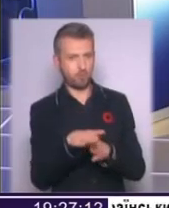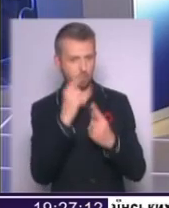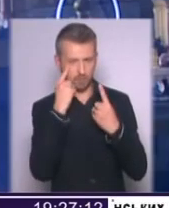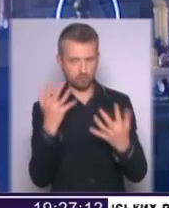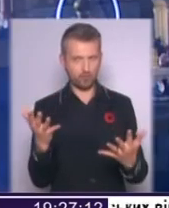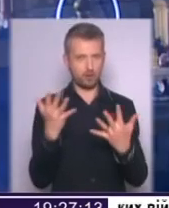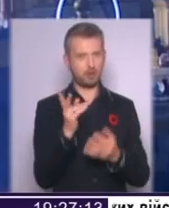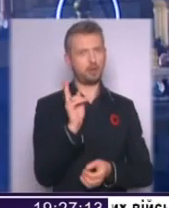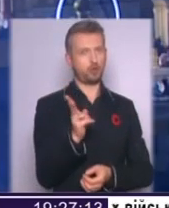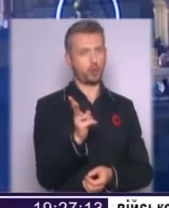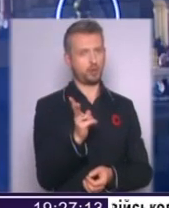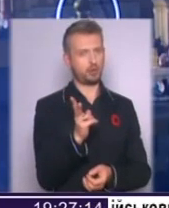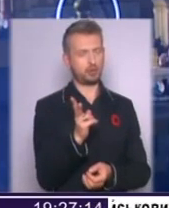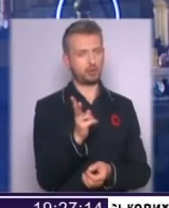своїй,